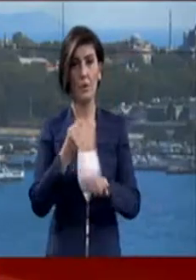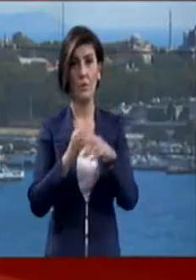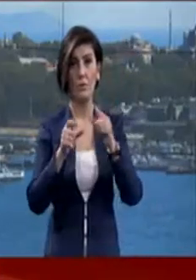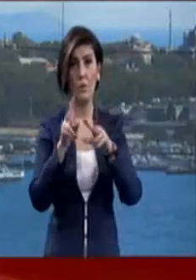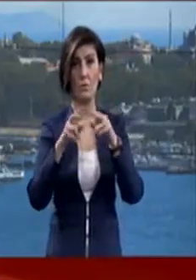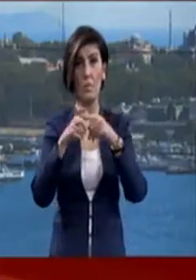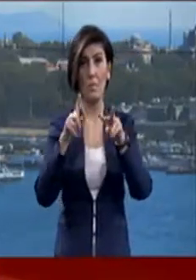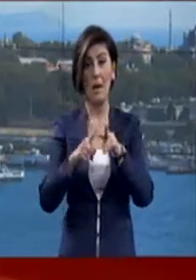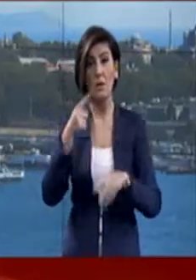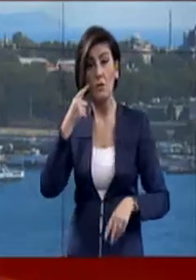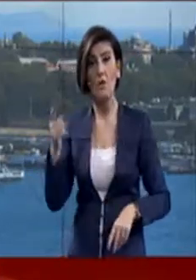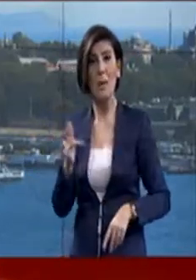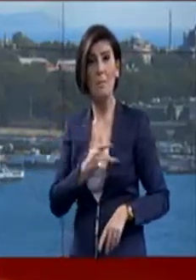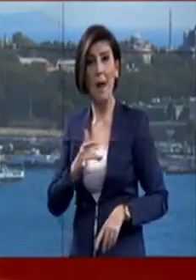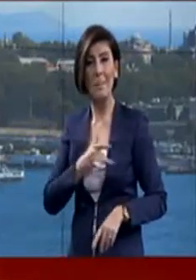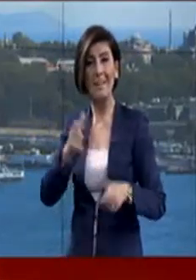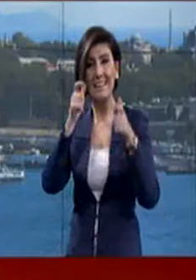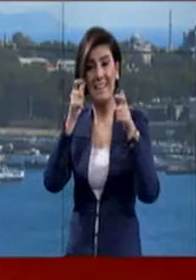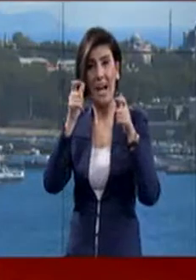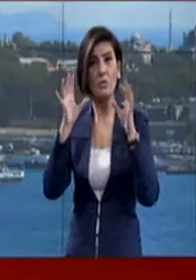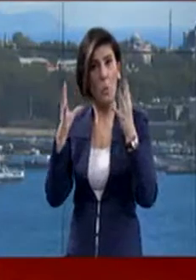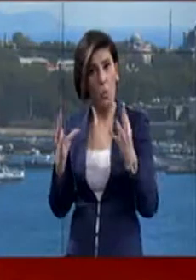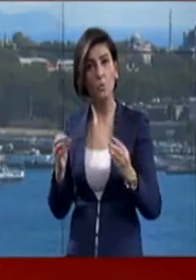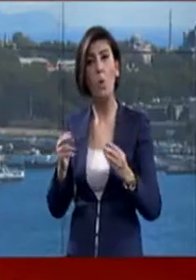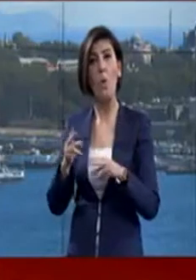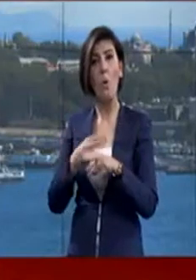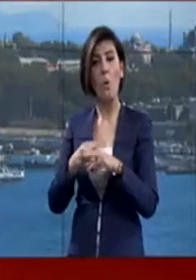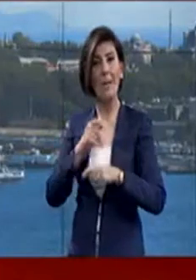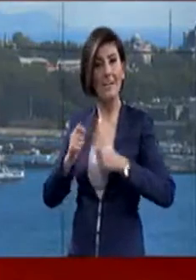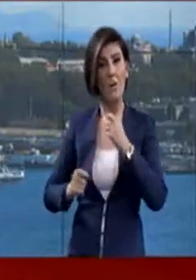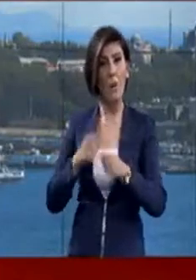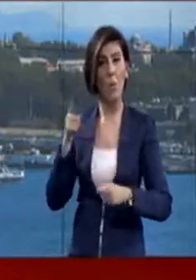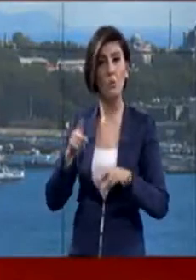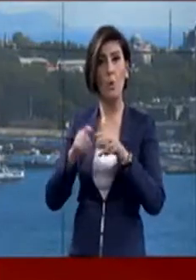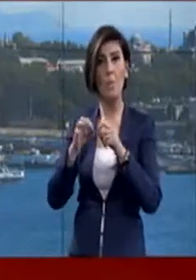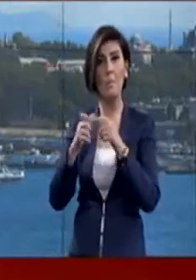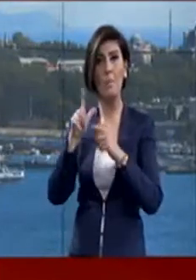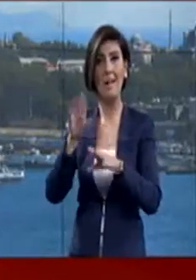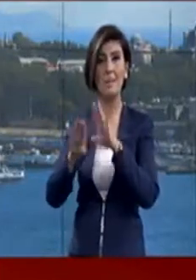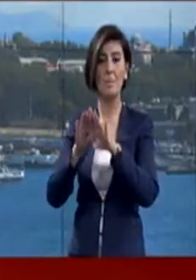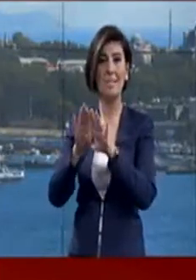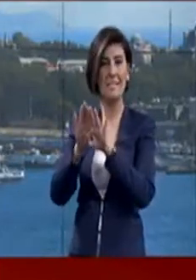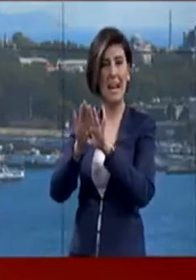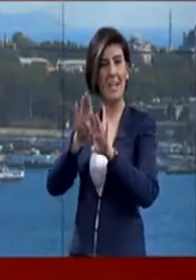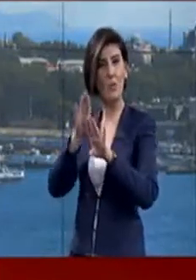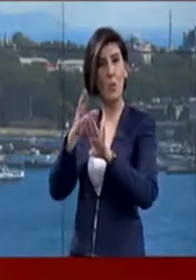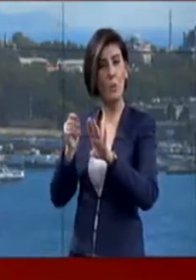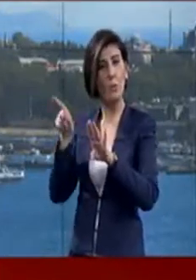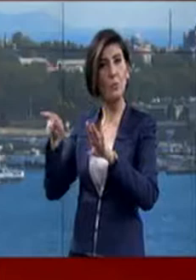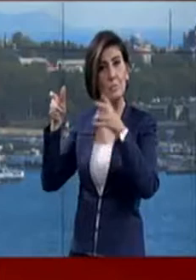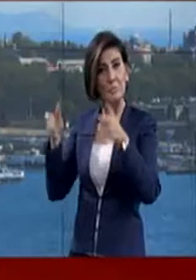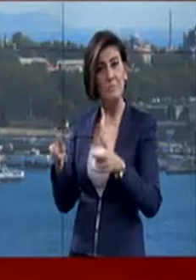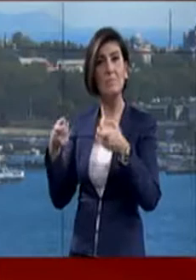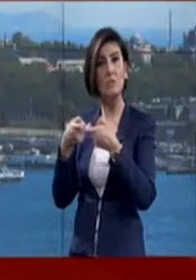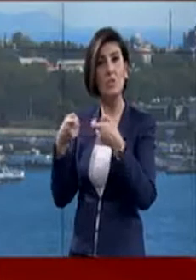Göçmenlere gösterdikleri merhamet dikkatlerden kaçmadı. Örnek davranışları onlara Nobel'in kapısını araladı. Ülkelerindeki çatışmalardan